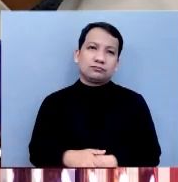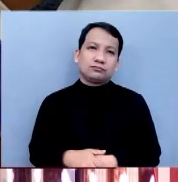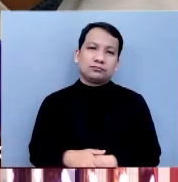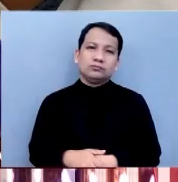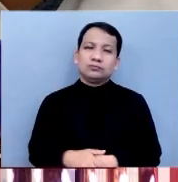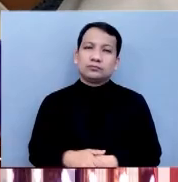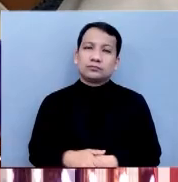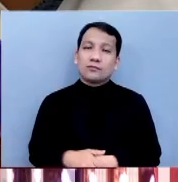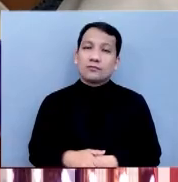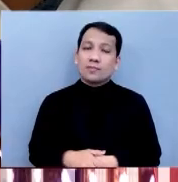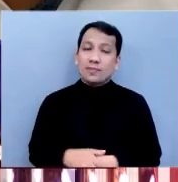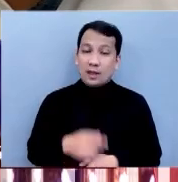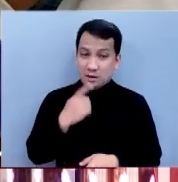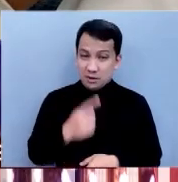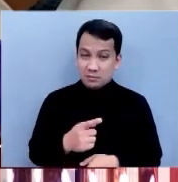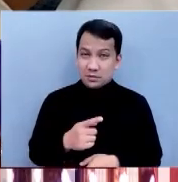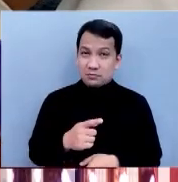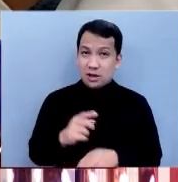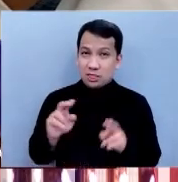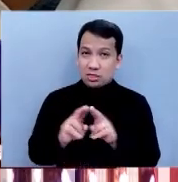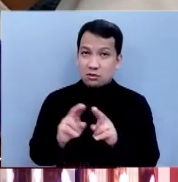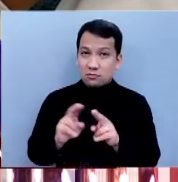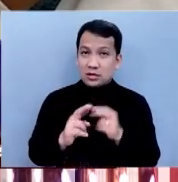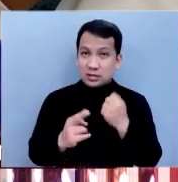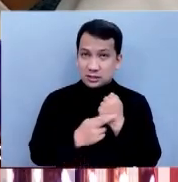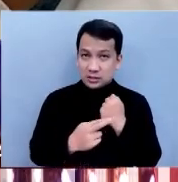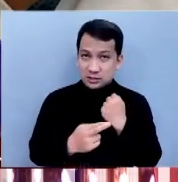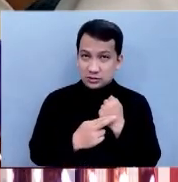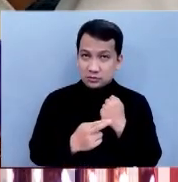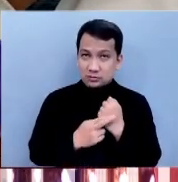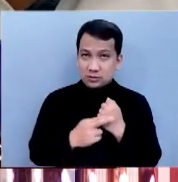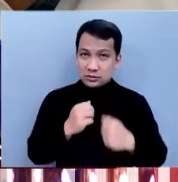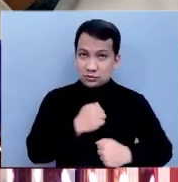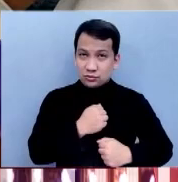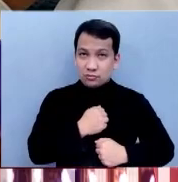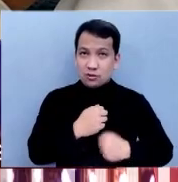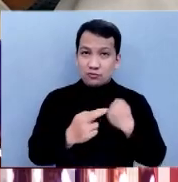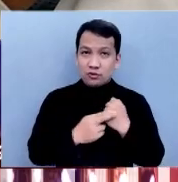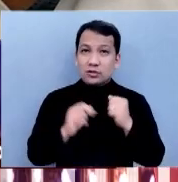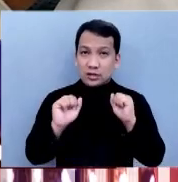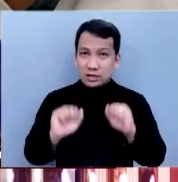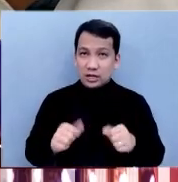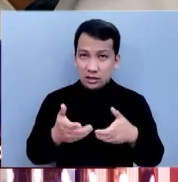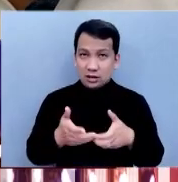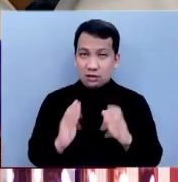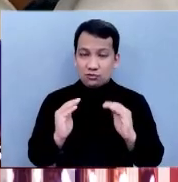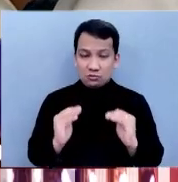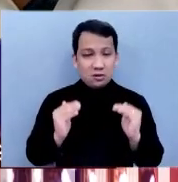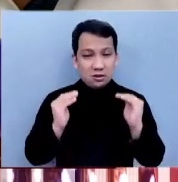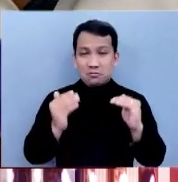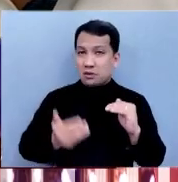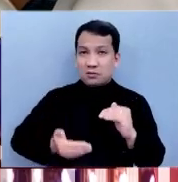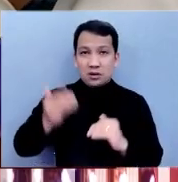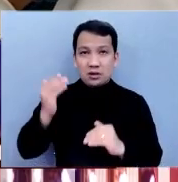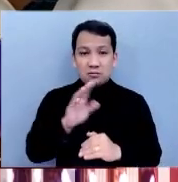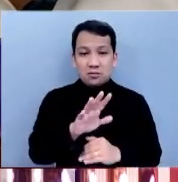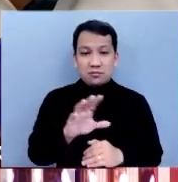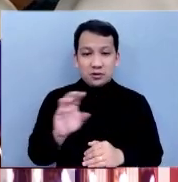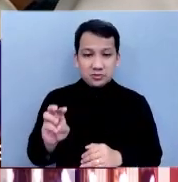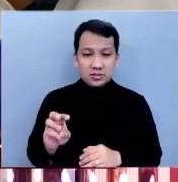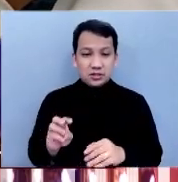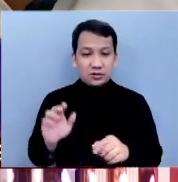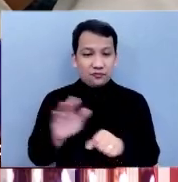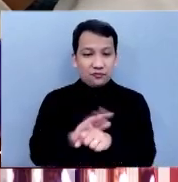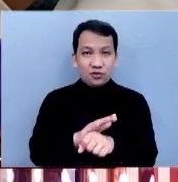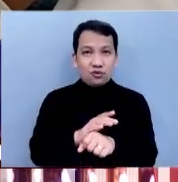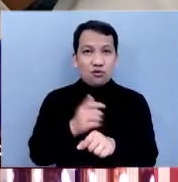Civilian na reservist sa armed forces, eh, pwede siya magmay-ari ng high-powered 5.56, full auto.